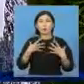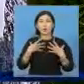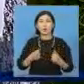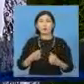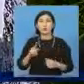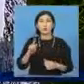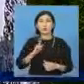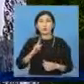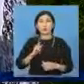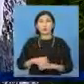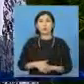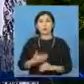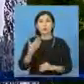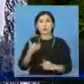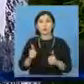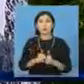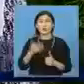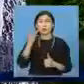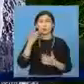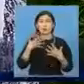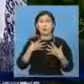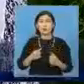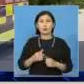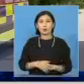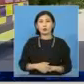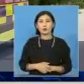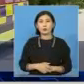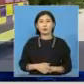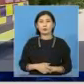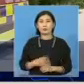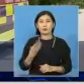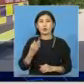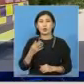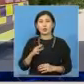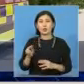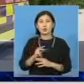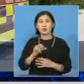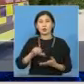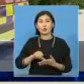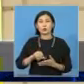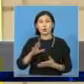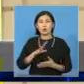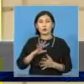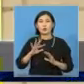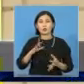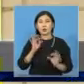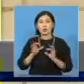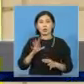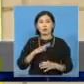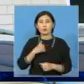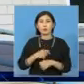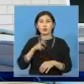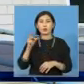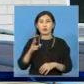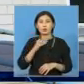нелері күтіп отыр ғой, солардың қасында әр уақытта аман жүрсін. Шағала шипажайындағы провизорлық орталықта жағдай тұрақты. Бас дәрігер